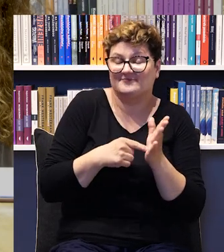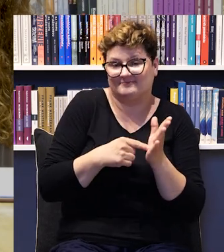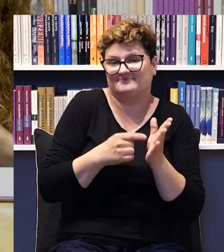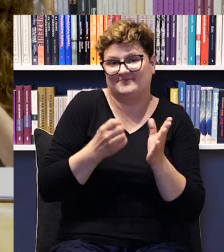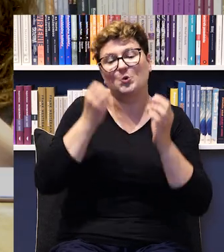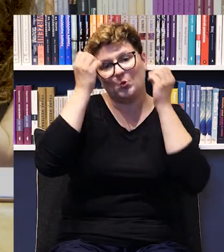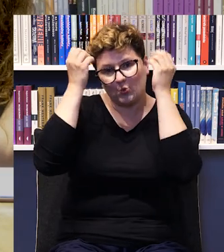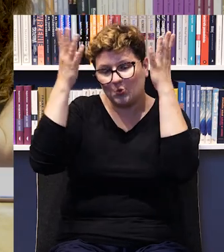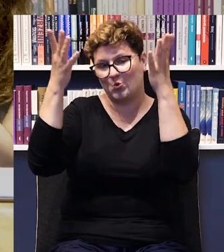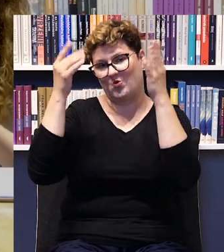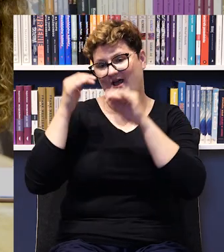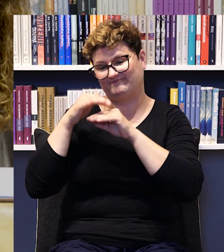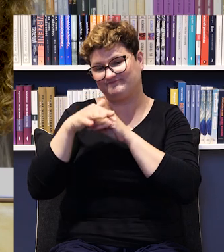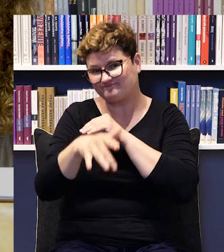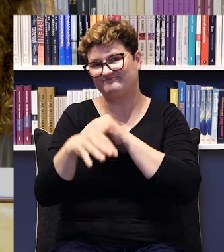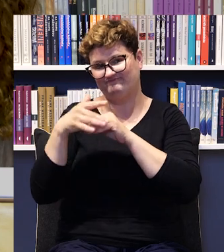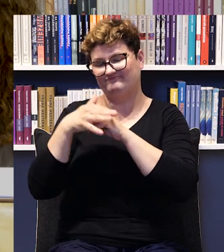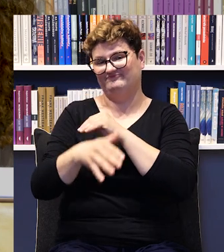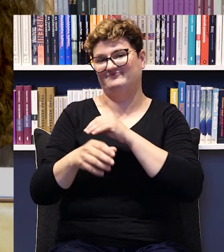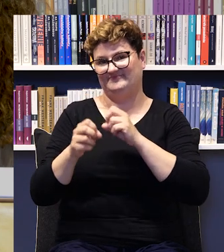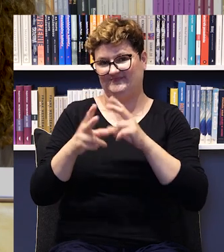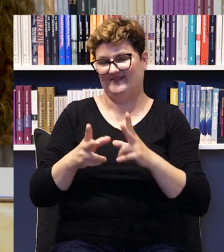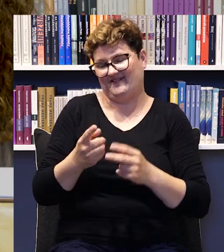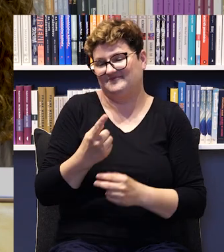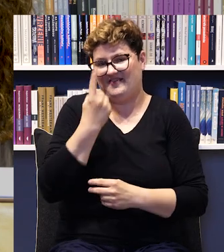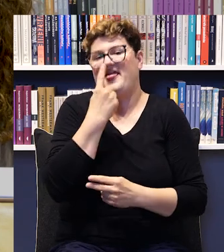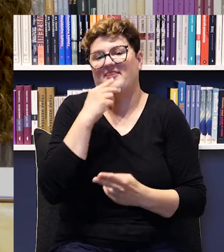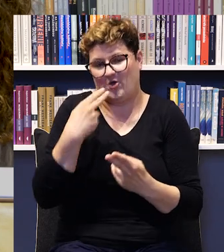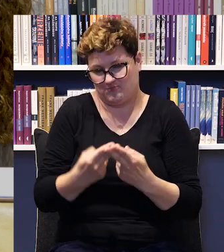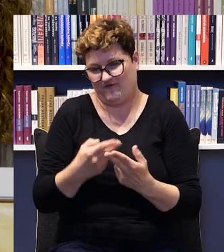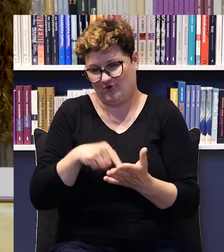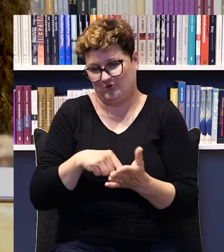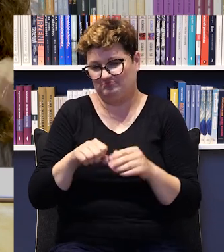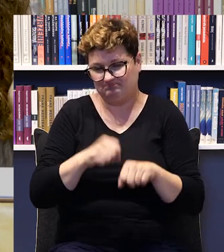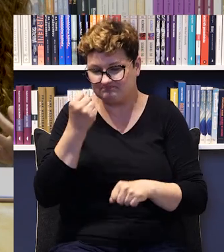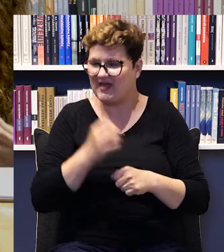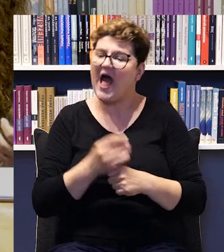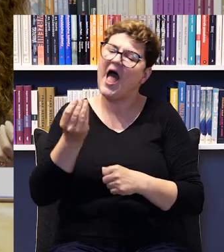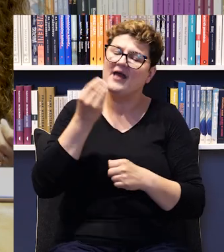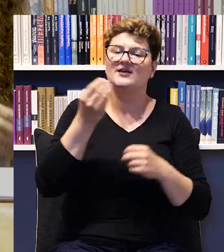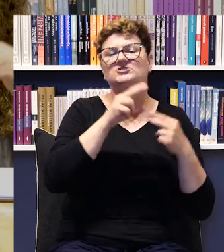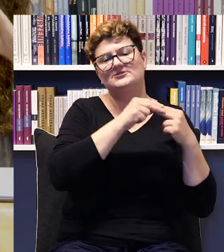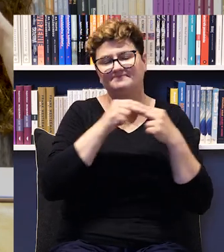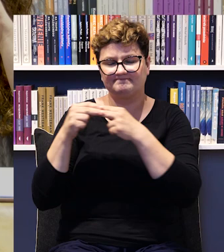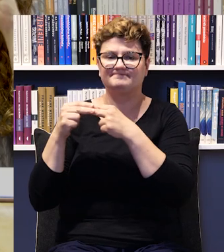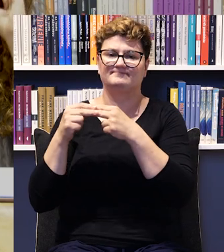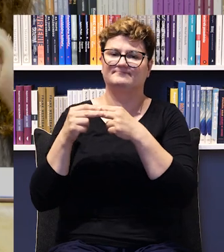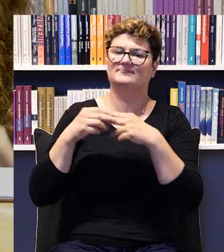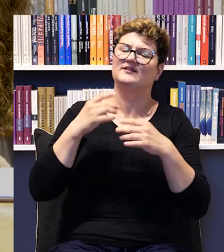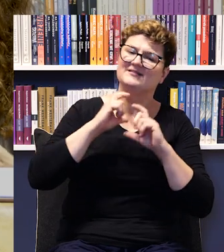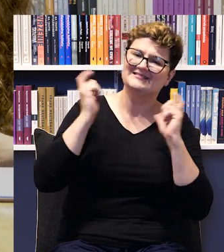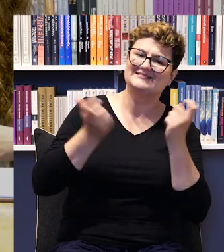kultura pewnie jest nadal odpowiedzią jedyną i słuszną. To cię pociągnę jeszcze ten przemysł pornograficzny, bo